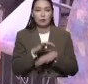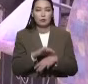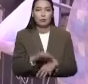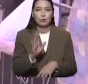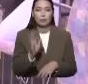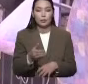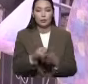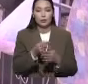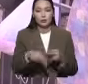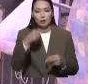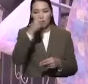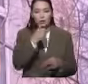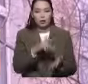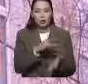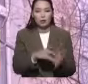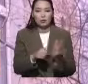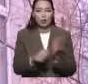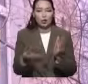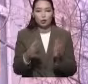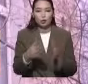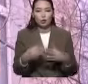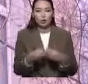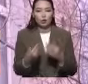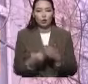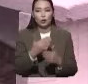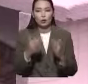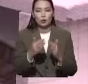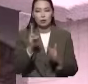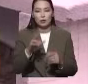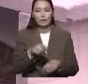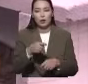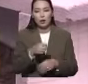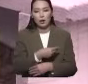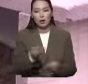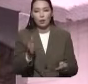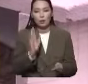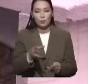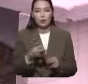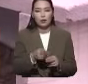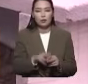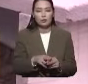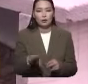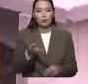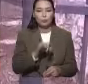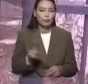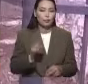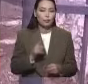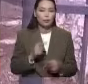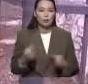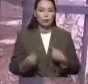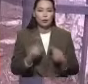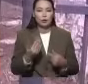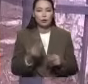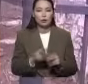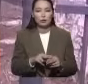Жыл соңына дейін қалада 600-ге жуық отбасына жаңа үйдің кілті табысталады. Бірақ өлместің күнін кешіп отырмыз деген 15 отбасының ол